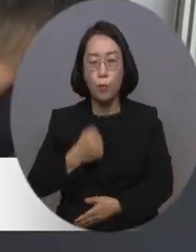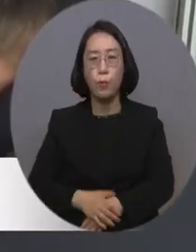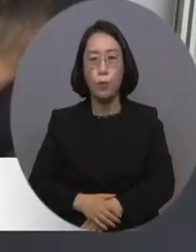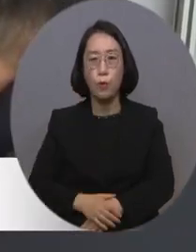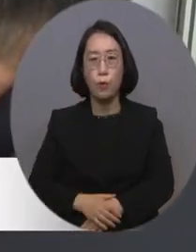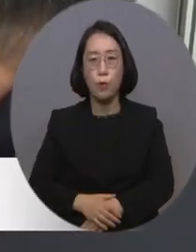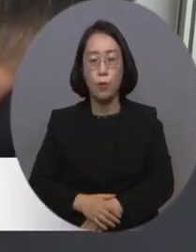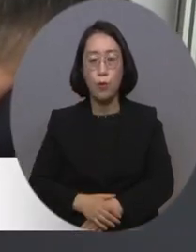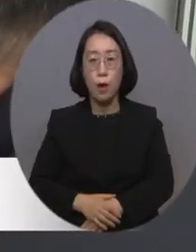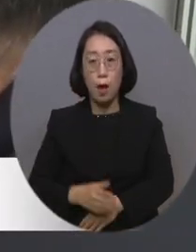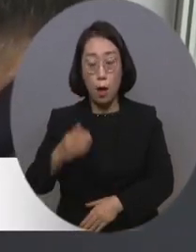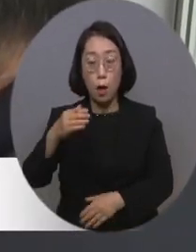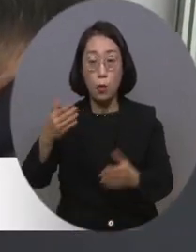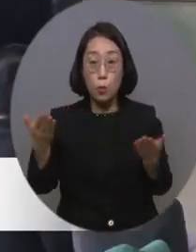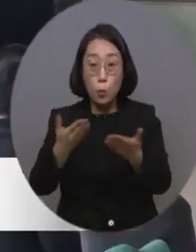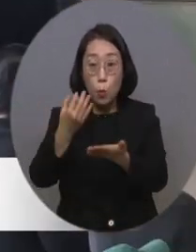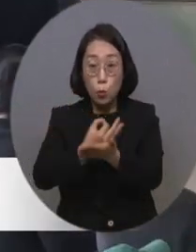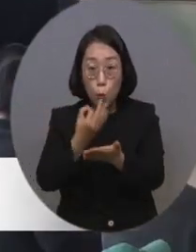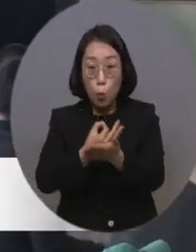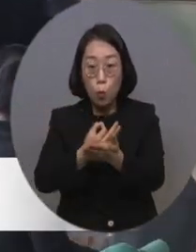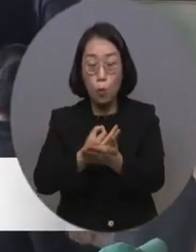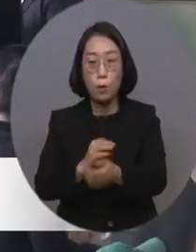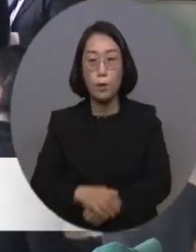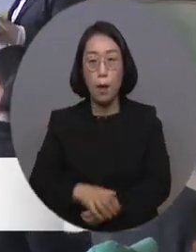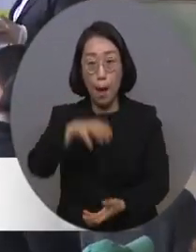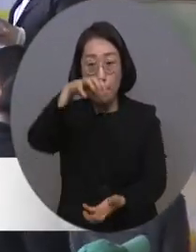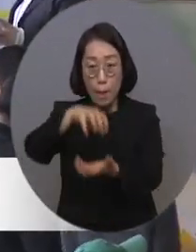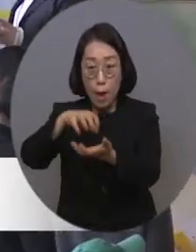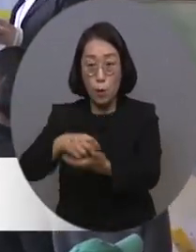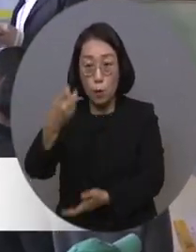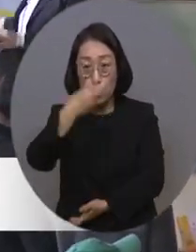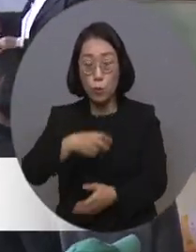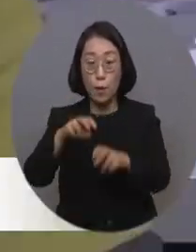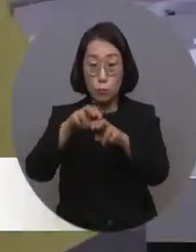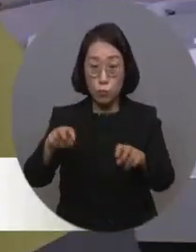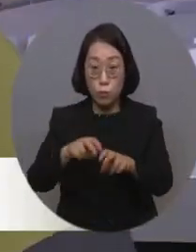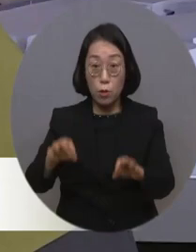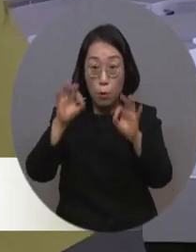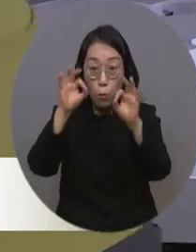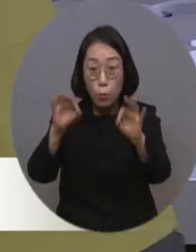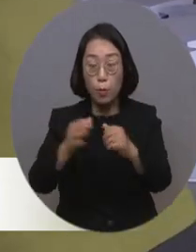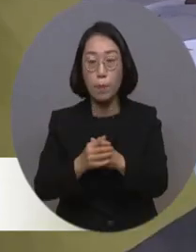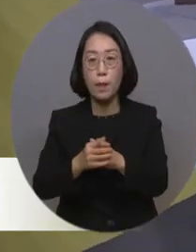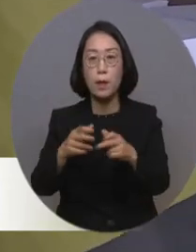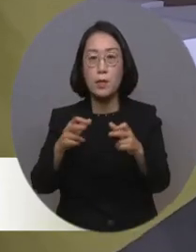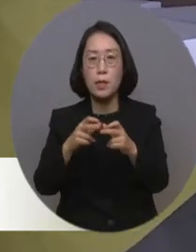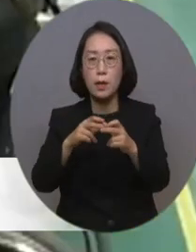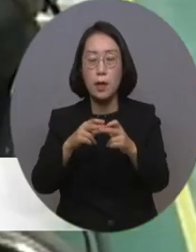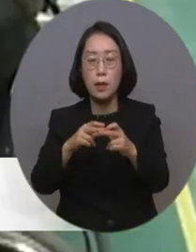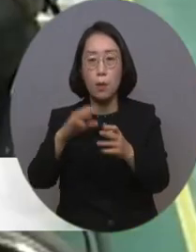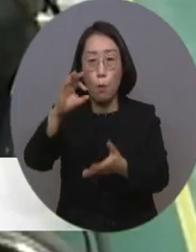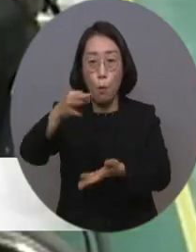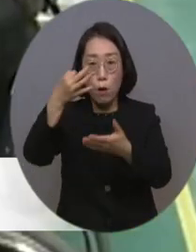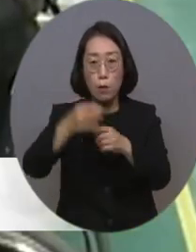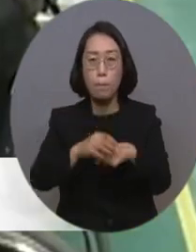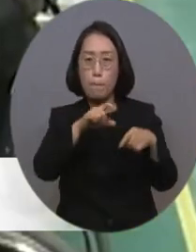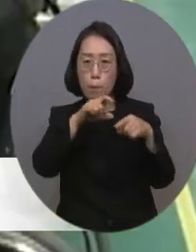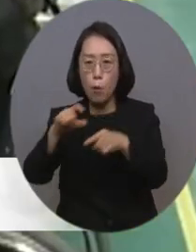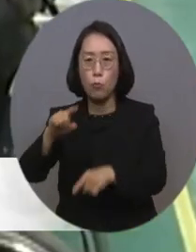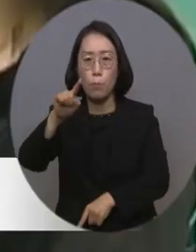한국노동패널 조사가 2018년 실시한 조사 자료 분석결과 장애인 근로자의 월평균임금은